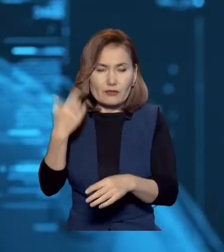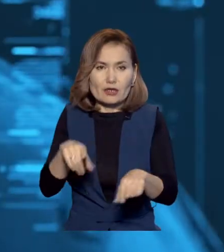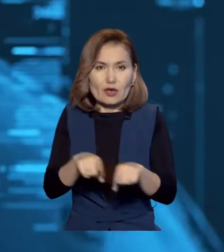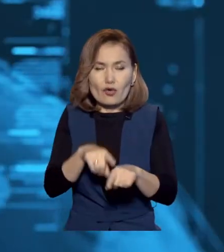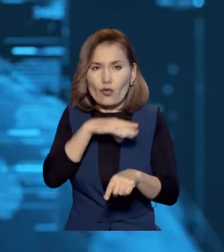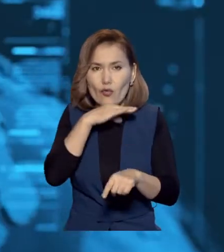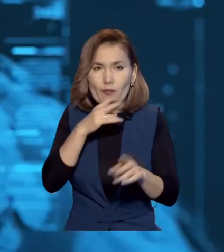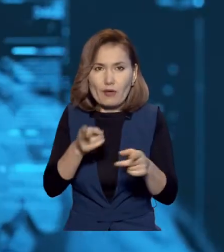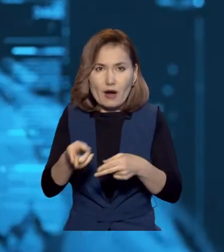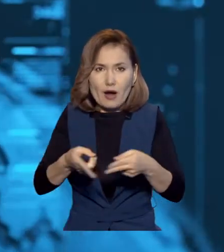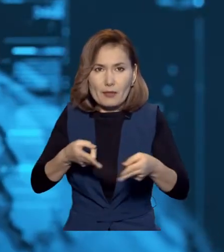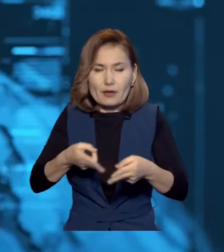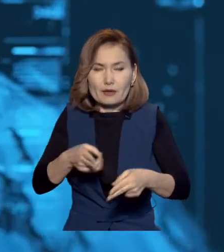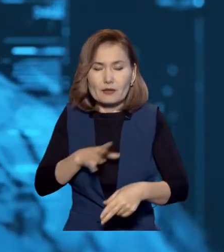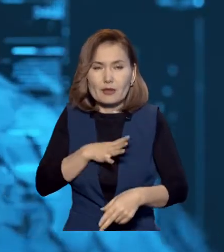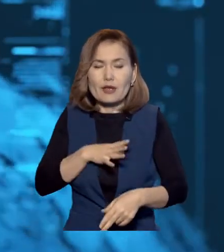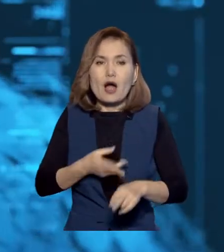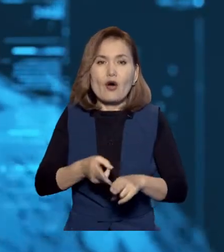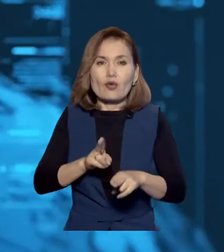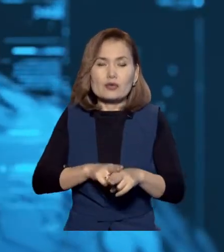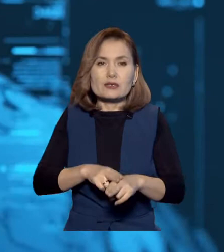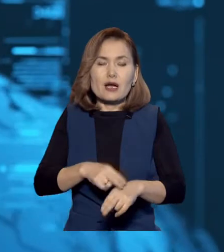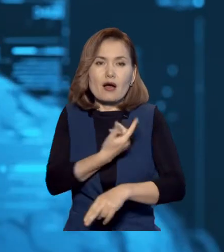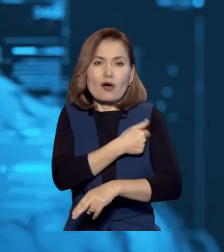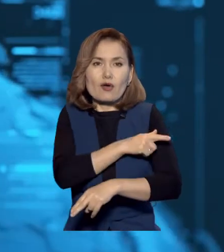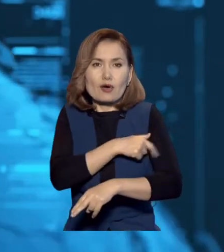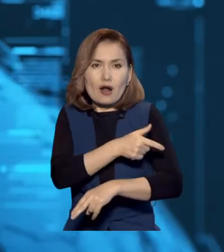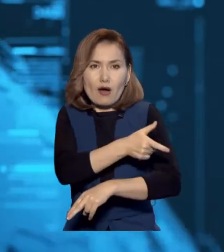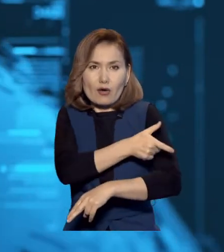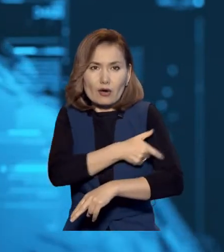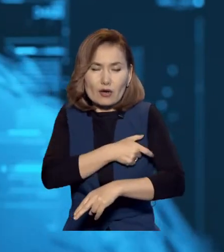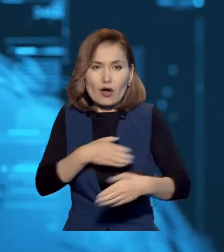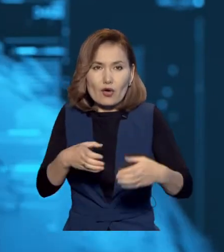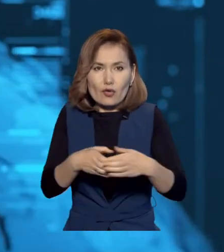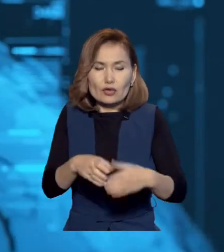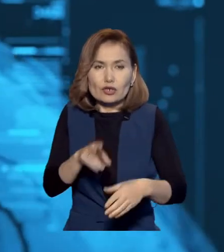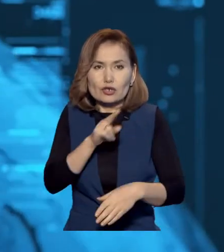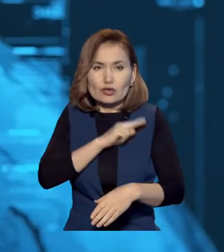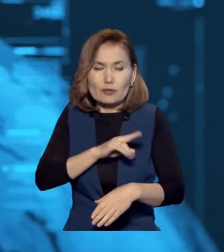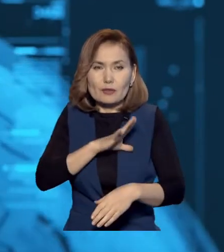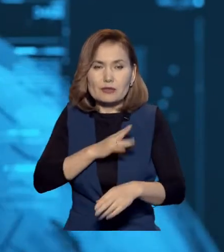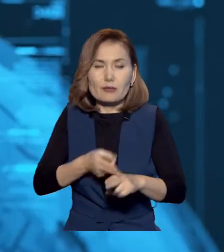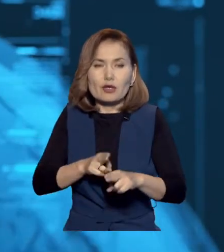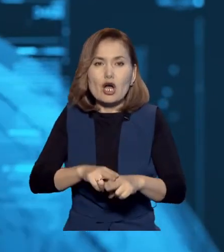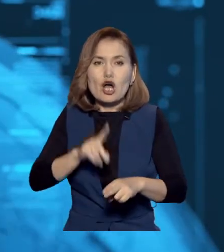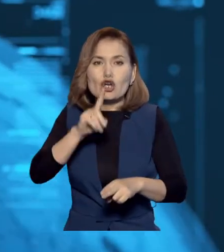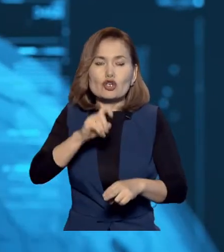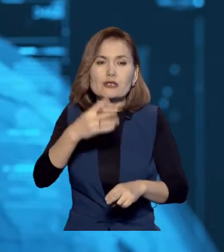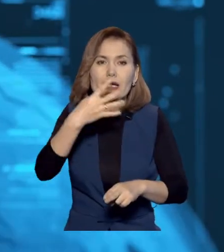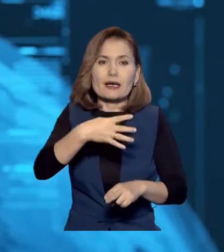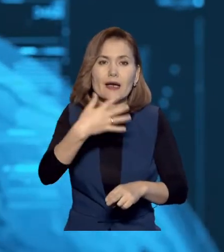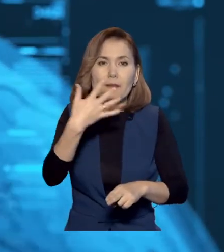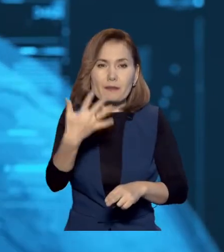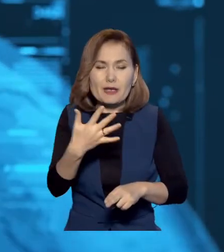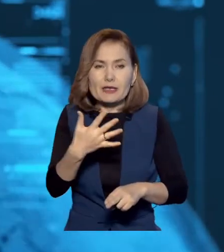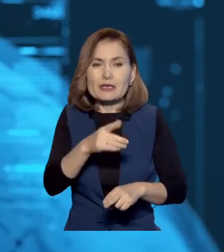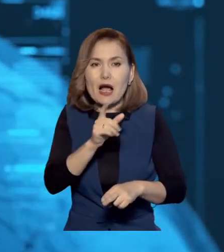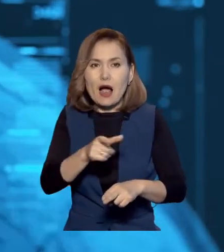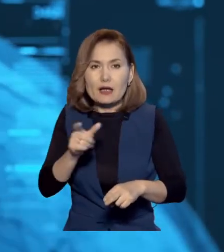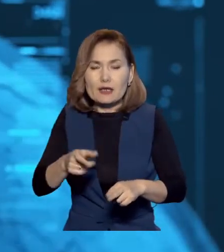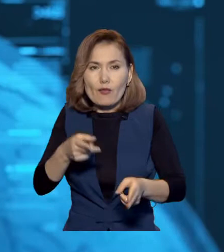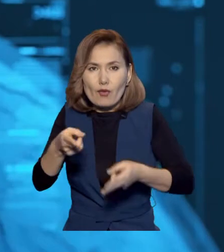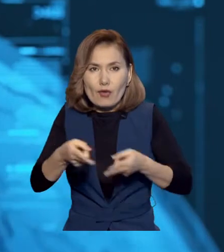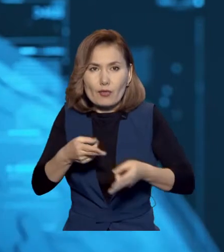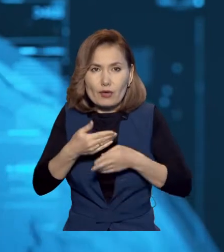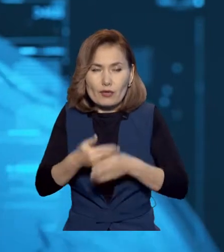Бұл күндері 9 кезекші бригада жұмыс істеді. Сол күні 145 операция жасалды. Соңғы рет пациенттер мұндай сан мөлшері ұшақ